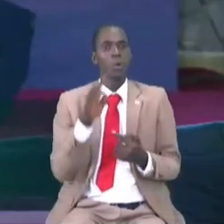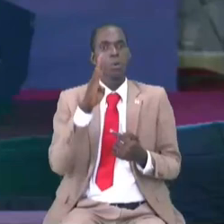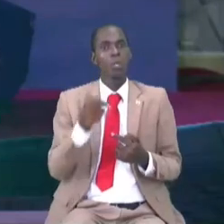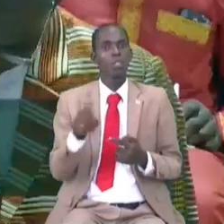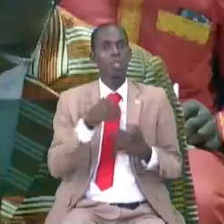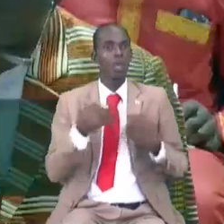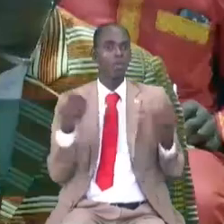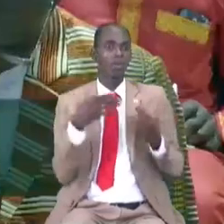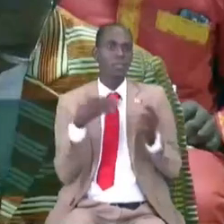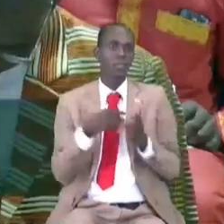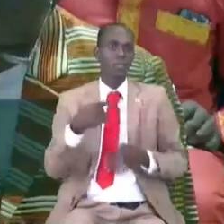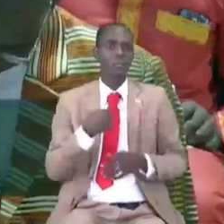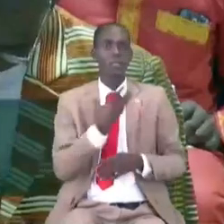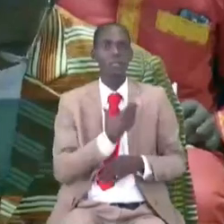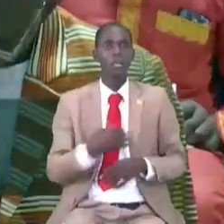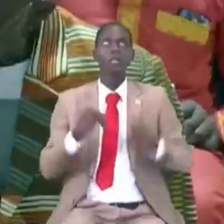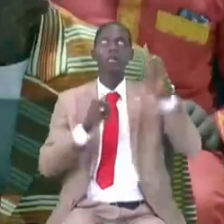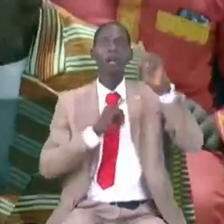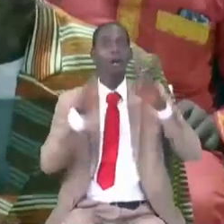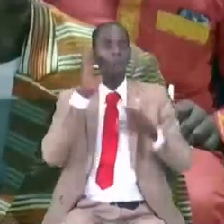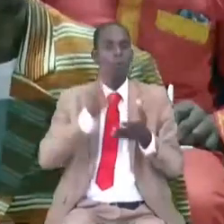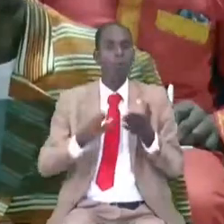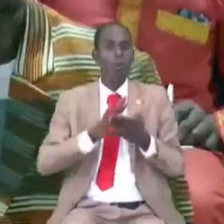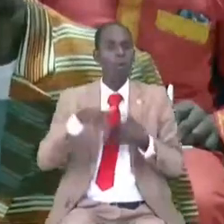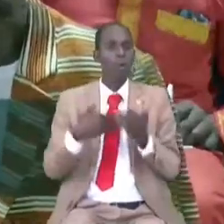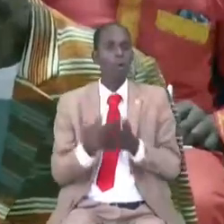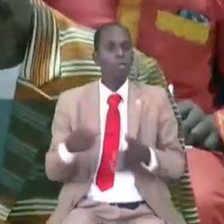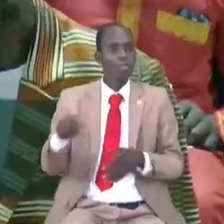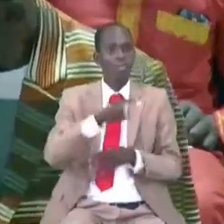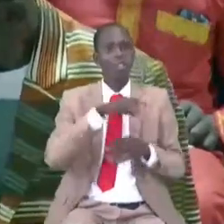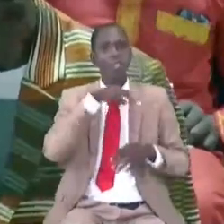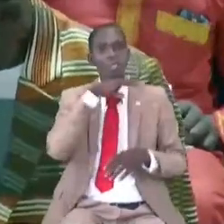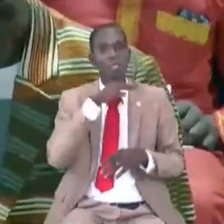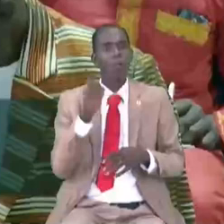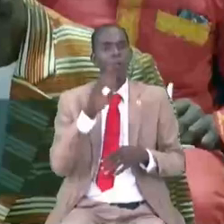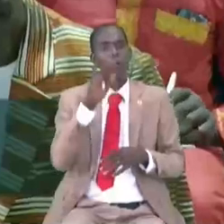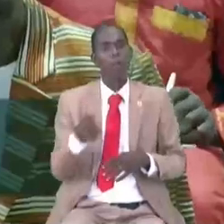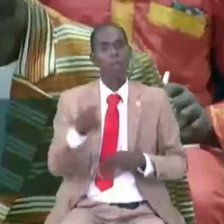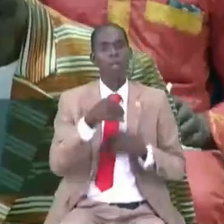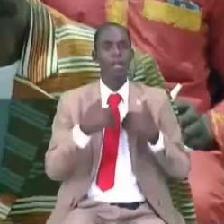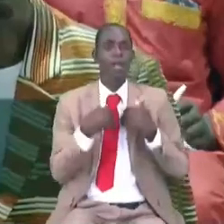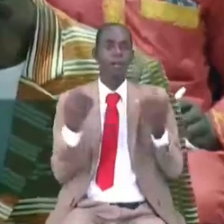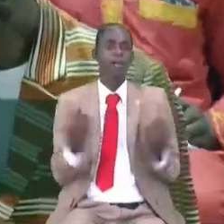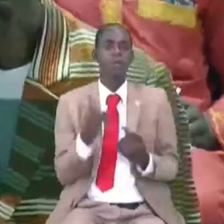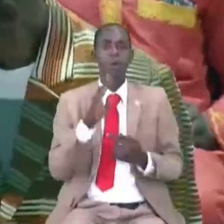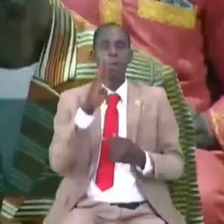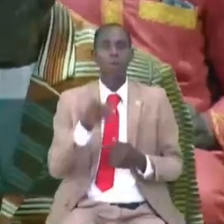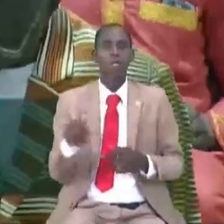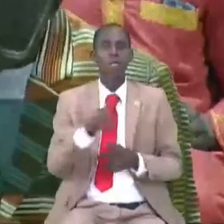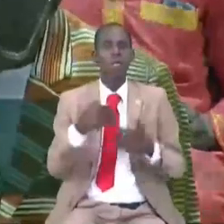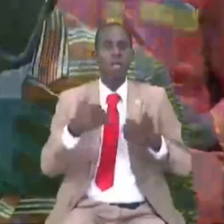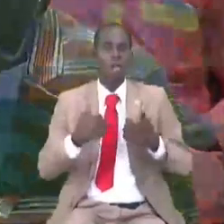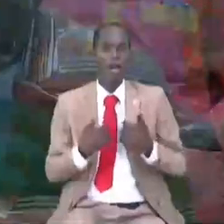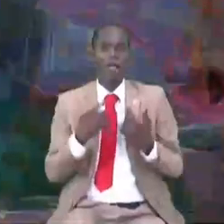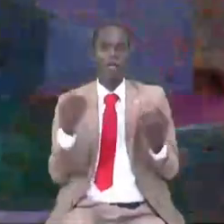par lesquelles ils m'ont offensé, par lesquels ils se sont révoltés contre moi.